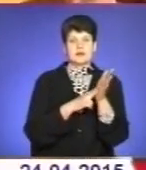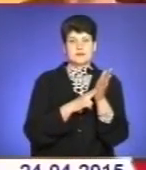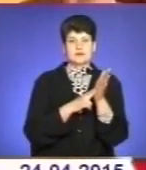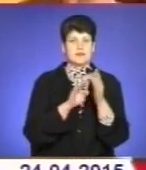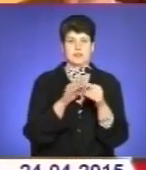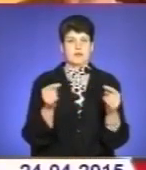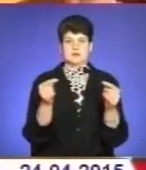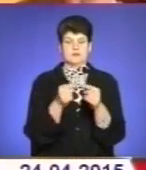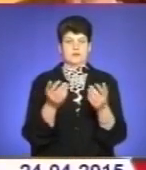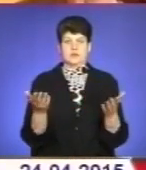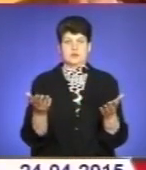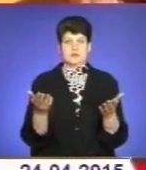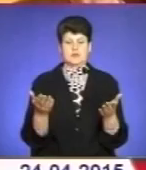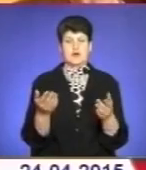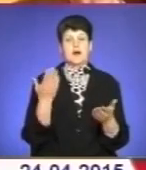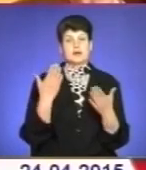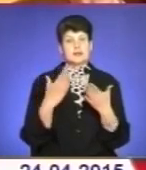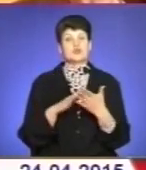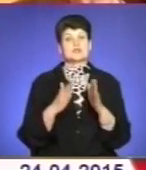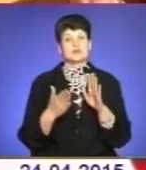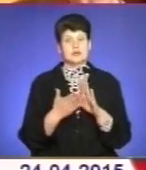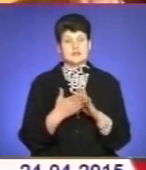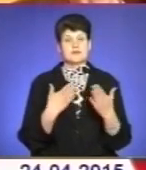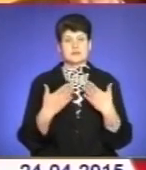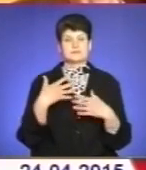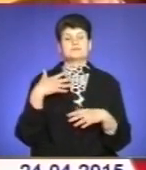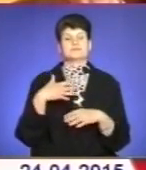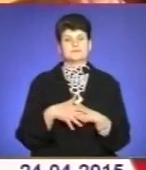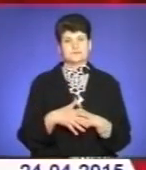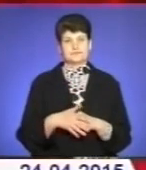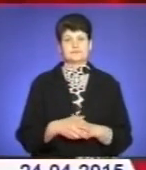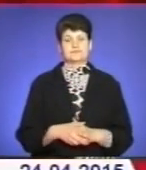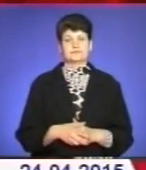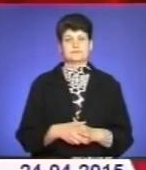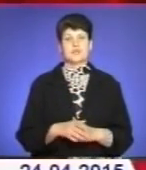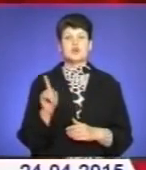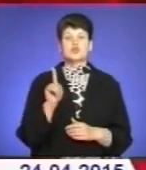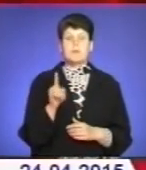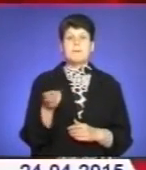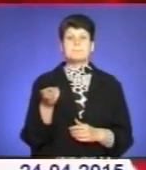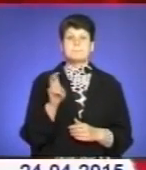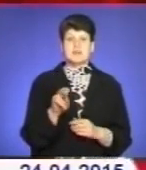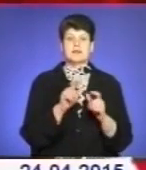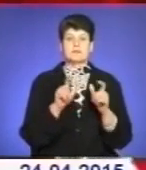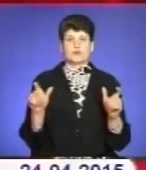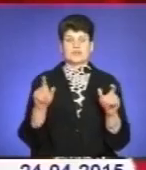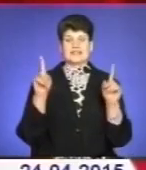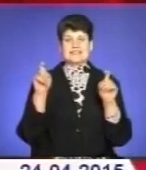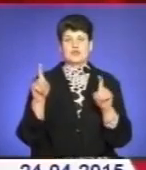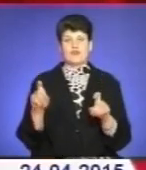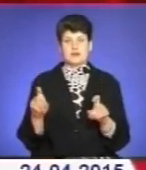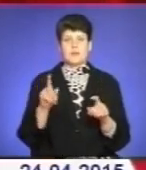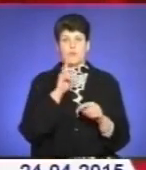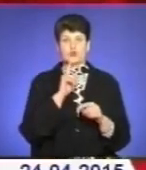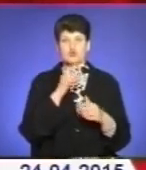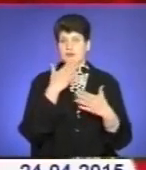не співпадають. Однак до ситуації поставились з розумінням. Щоб прийти на пункт тестування, поки що нема такого, щоб діти